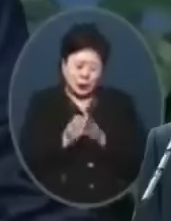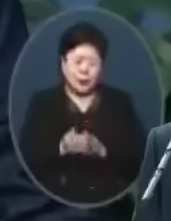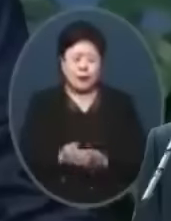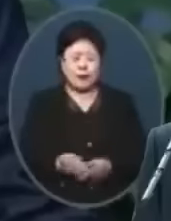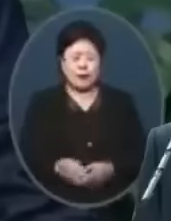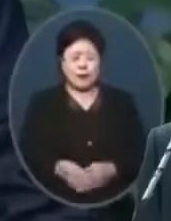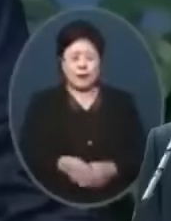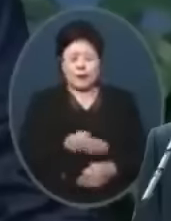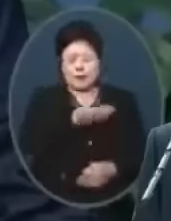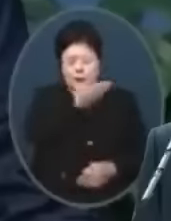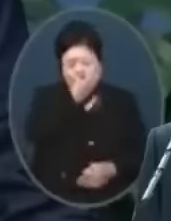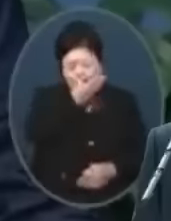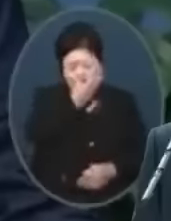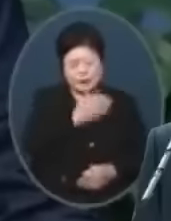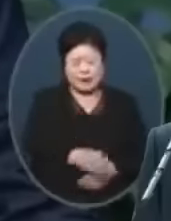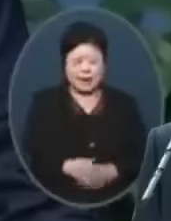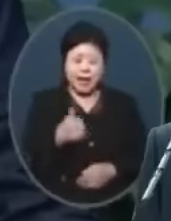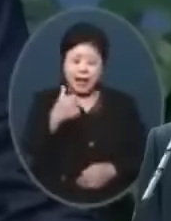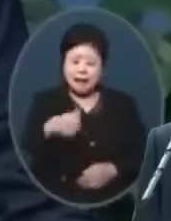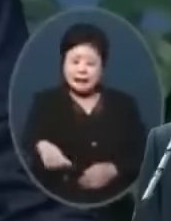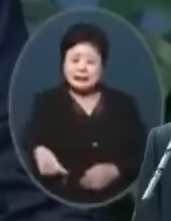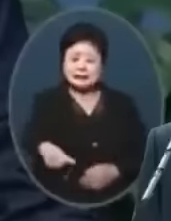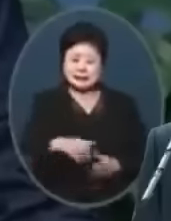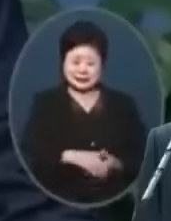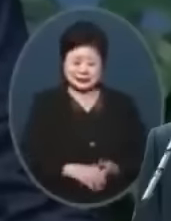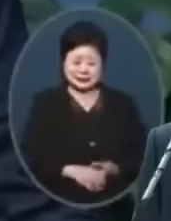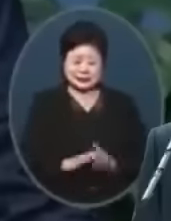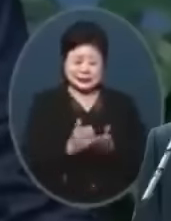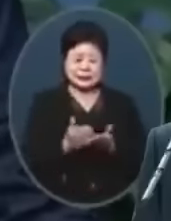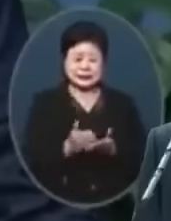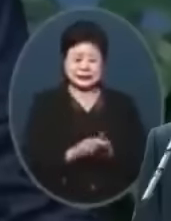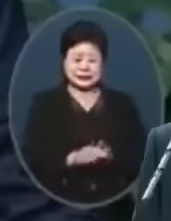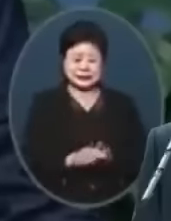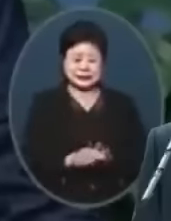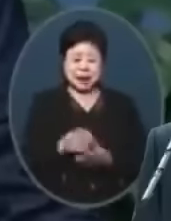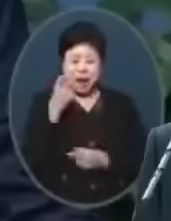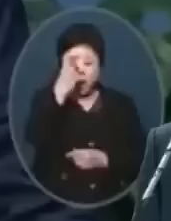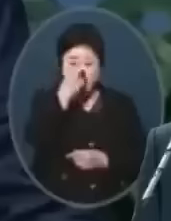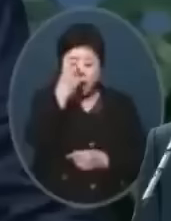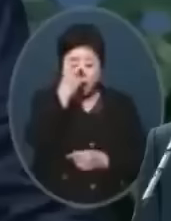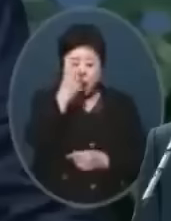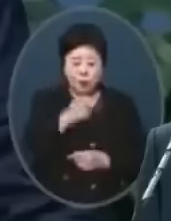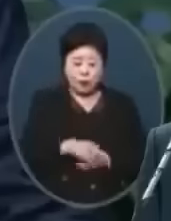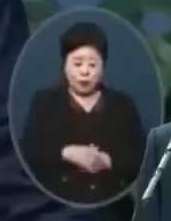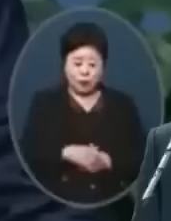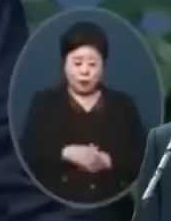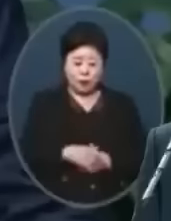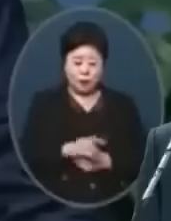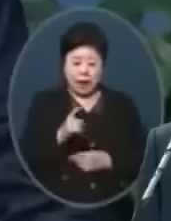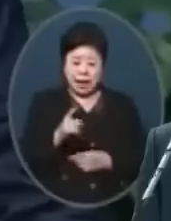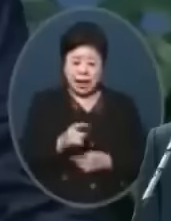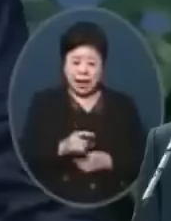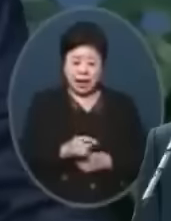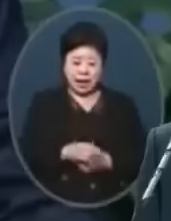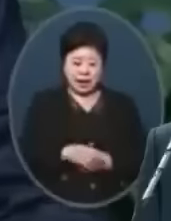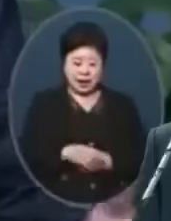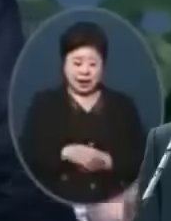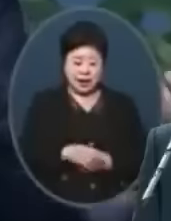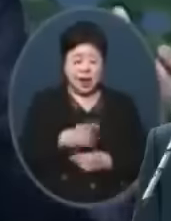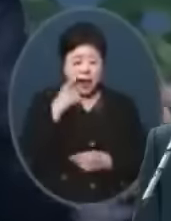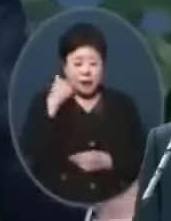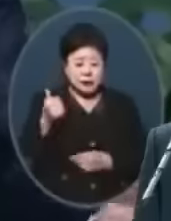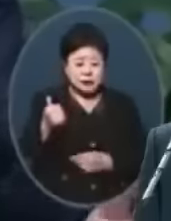않은데 그 아들이 직접 관찰한 저의 관찰을 이야기하는 것입니다.